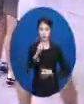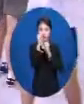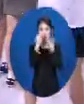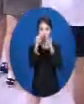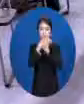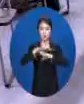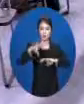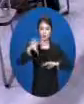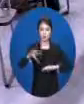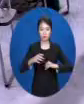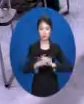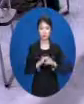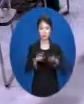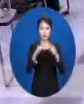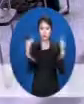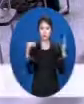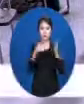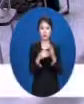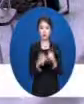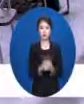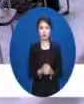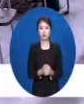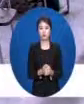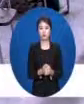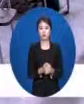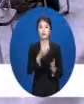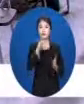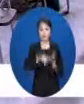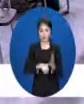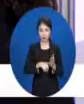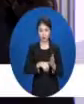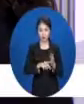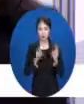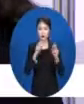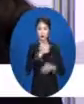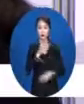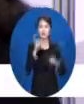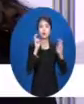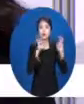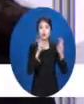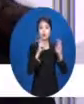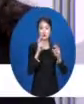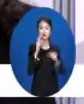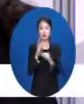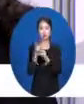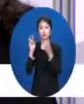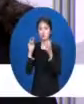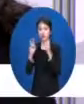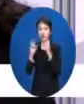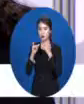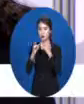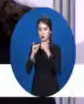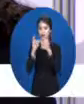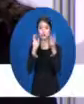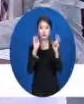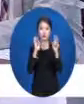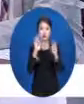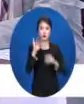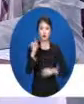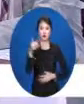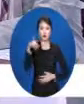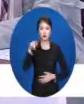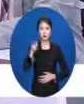개최됐습니다. 이날 열린 채용 박람회는 다수의 대기업과 중견기업, 우수 강소기업, 벤처기업